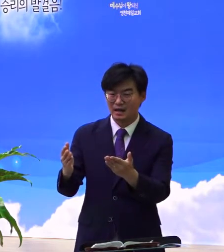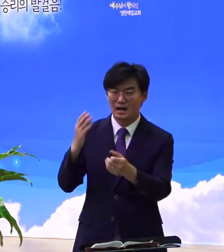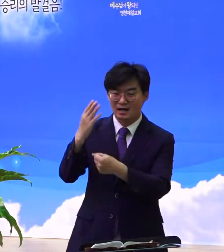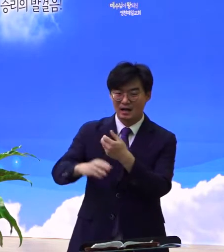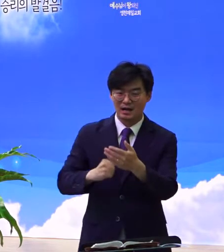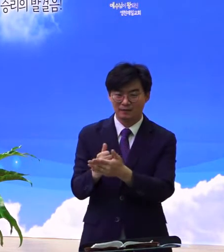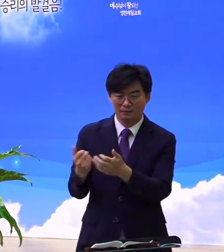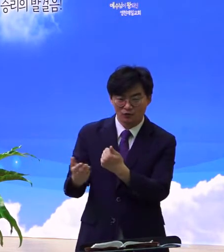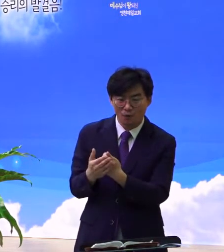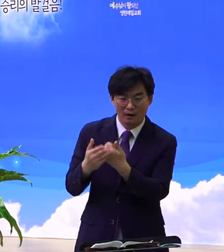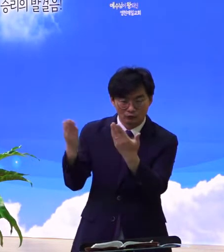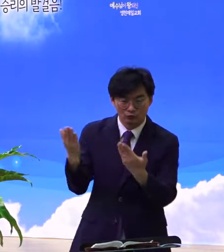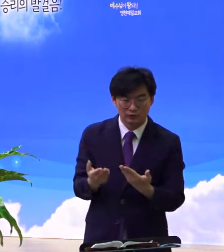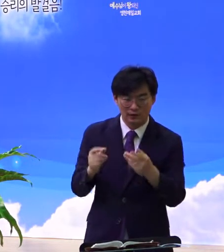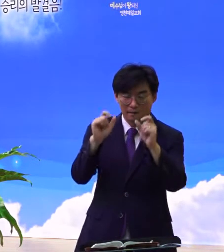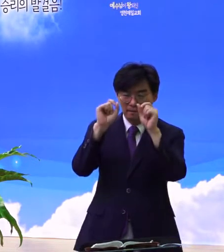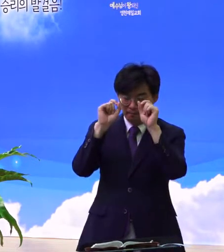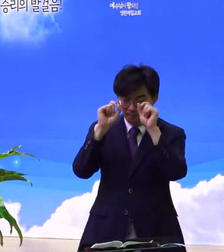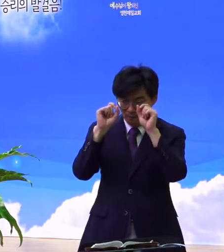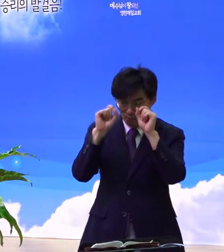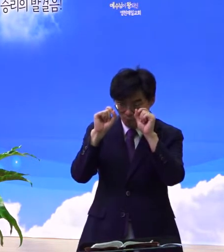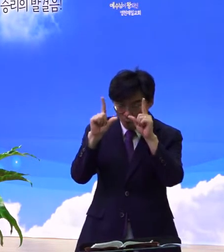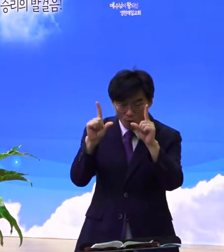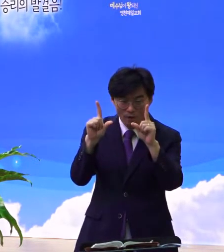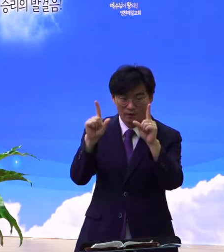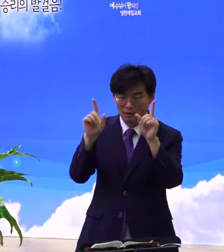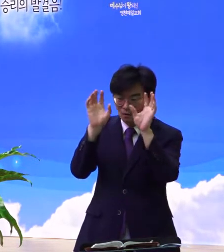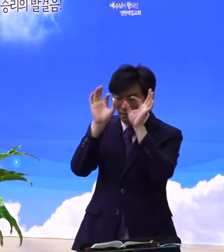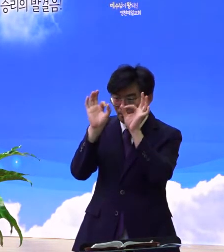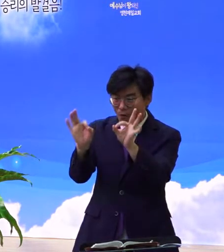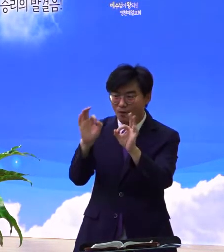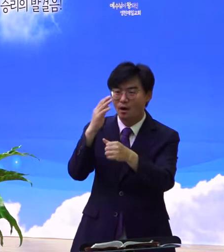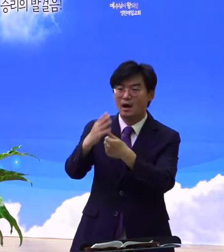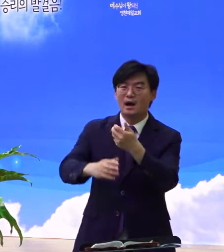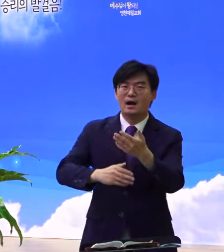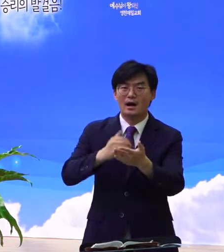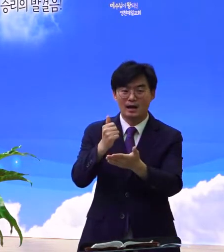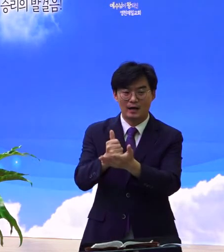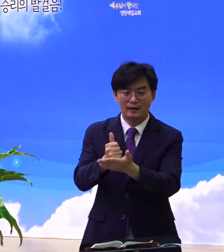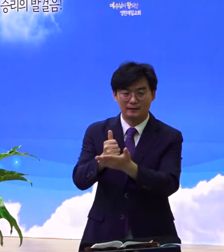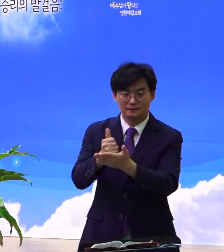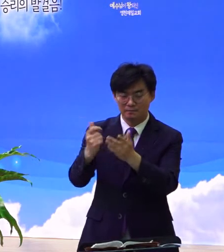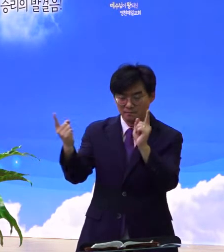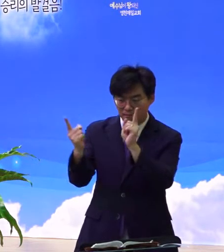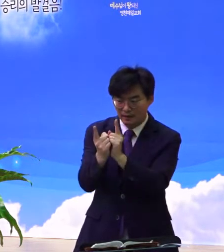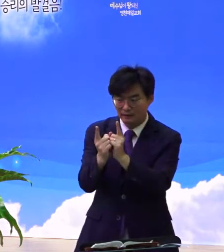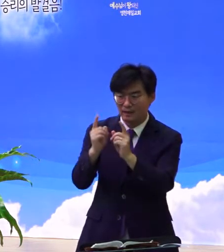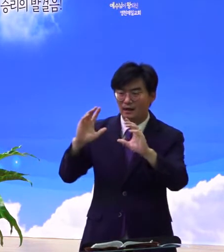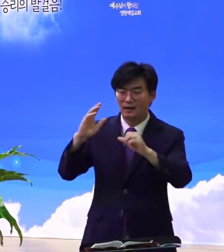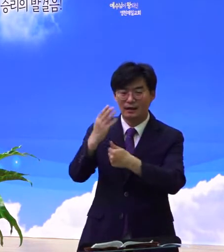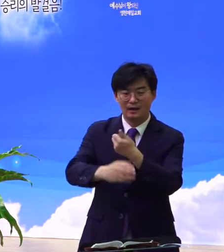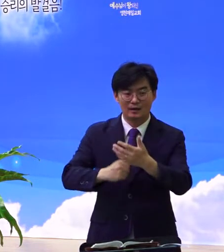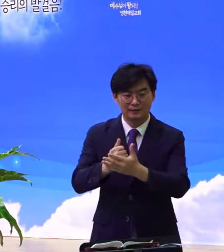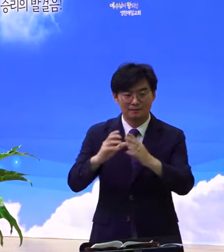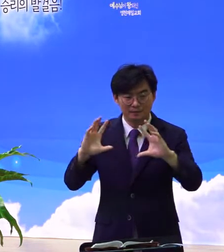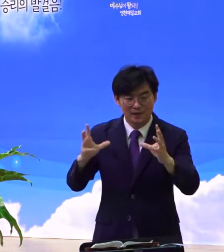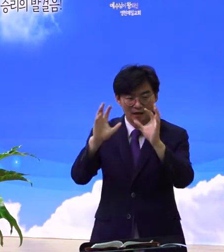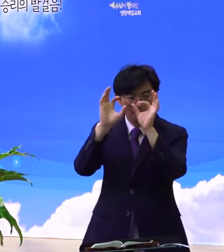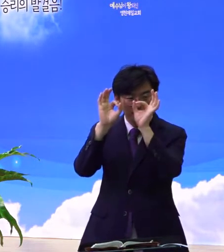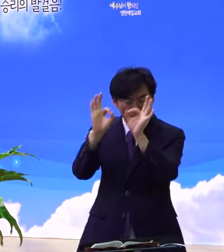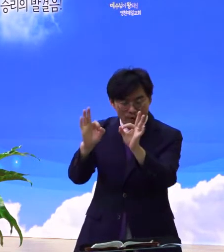역사하시고 일하시는 그 하나님의 세계를 보게 해주십시오 라고 기도하는 것입니다. 사랑하는